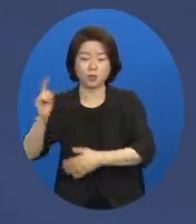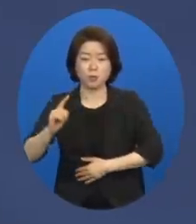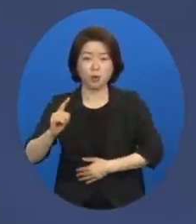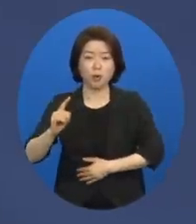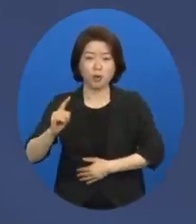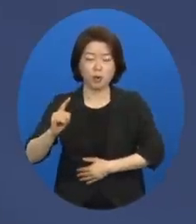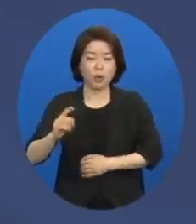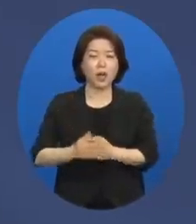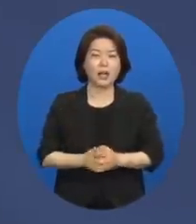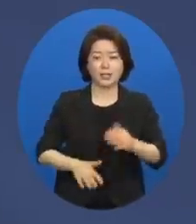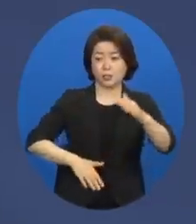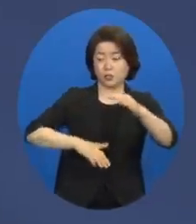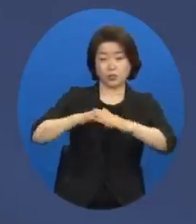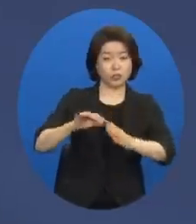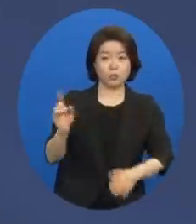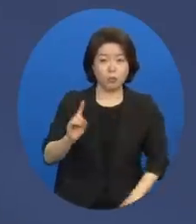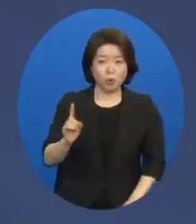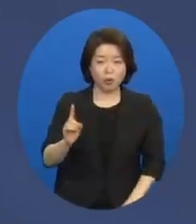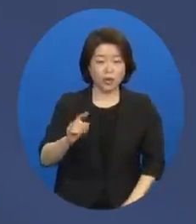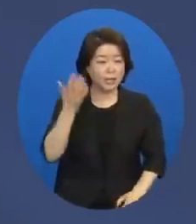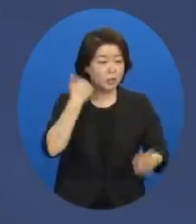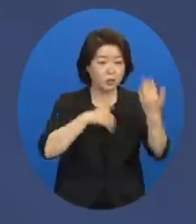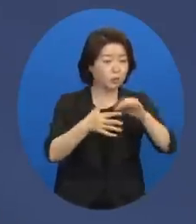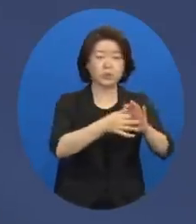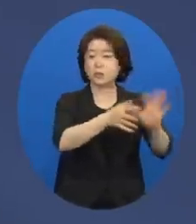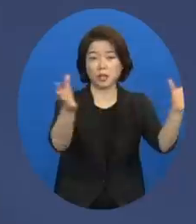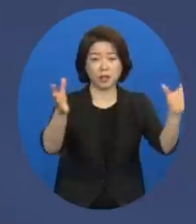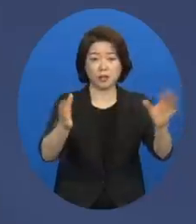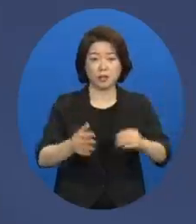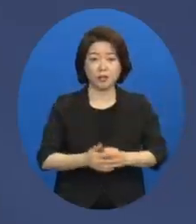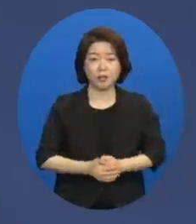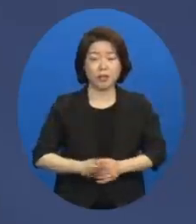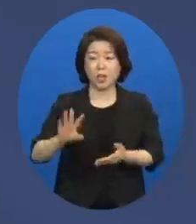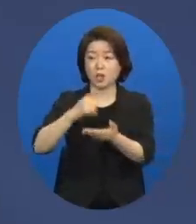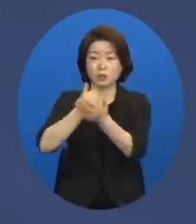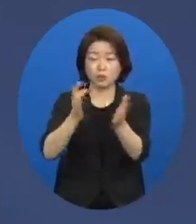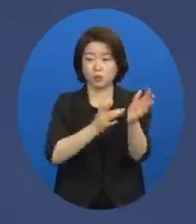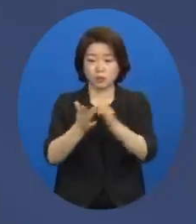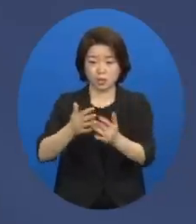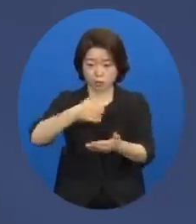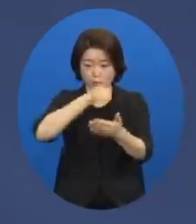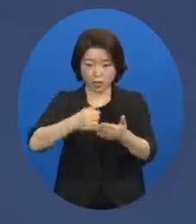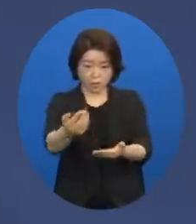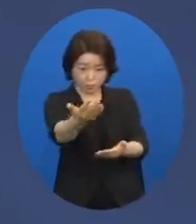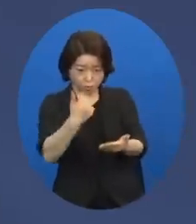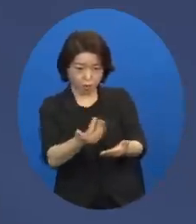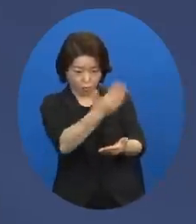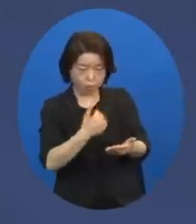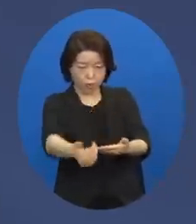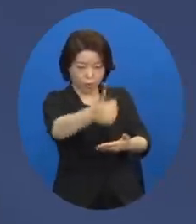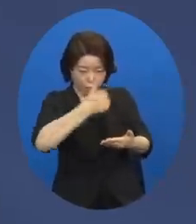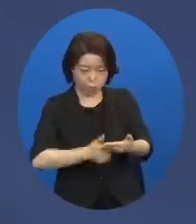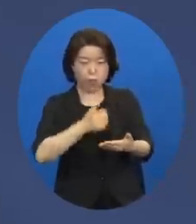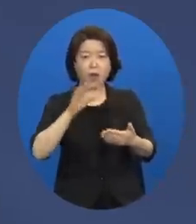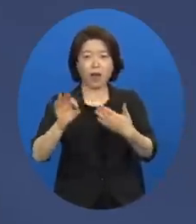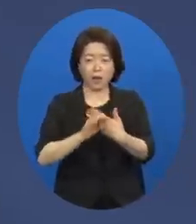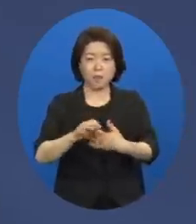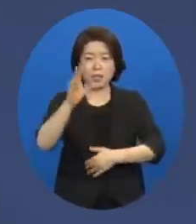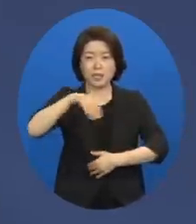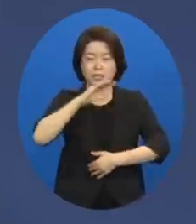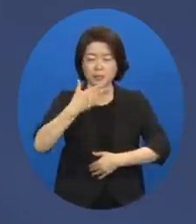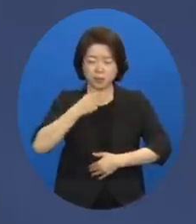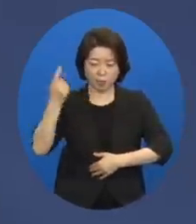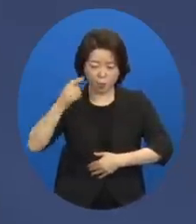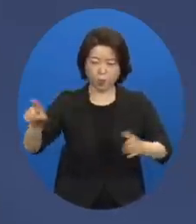부르심은 어떤 수준이냐면 누구든 상관없이 그리스도 예수 안으로 들어오기만 하면 이 십자가의 복음을 믿는